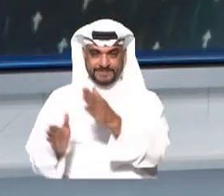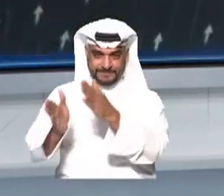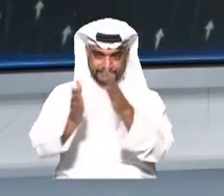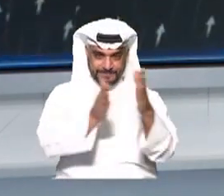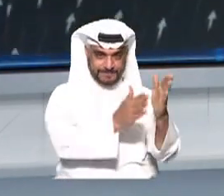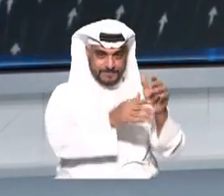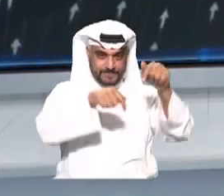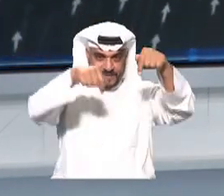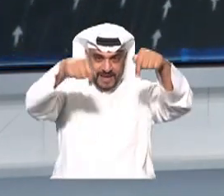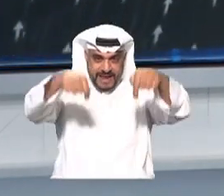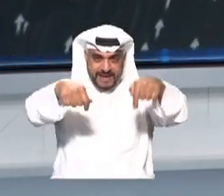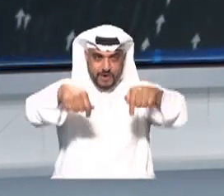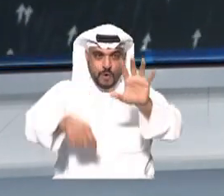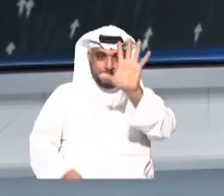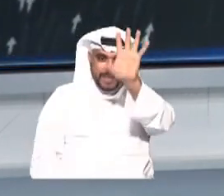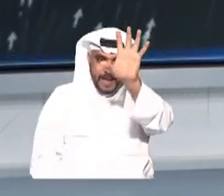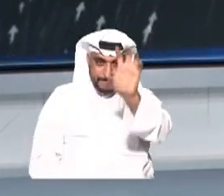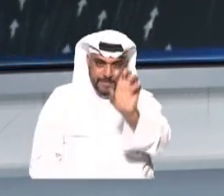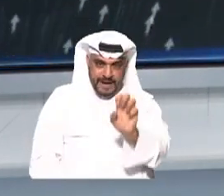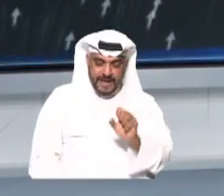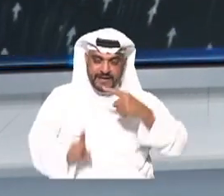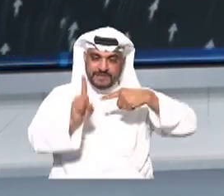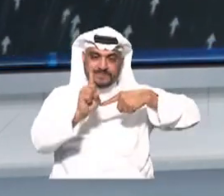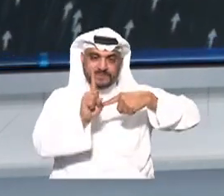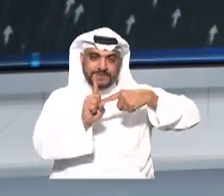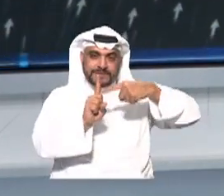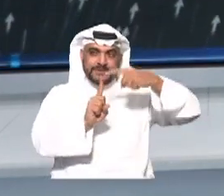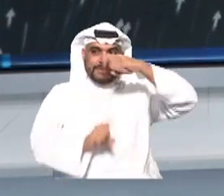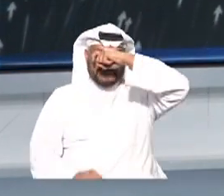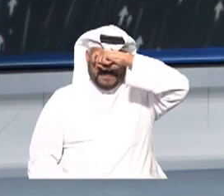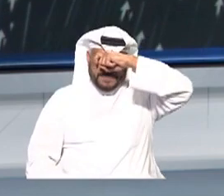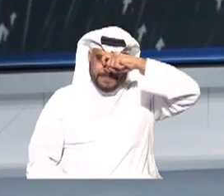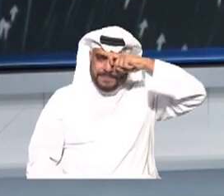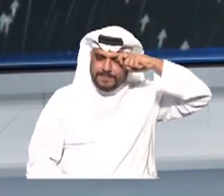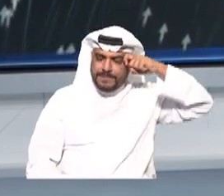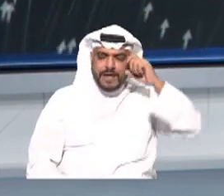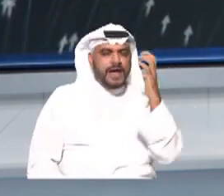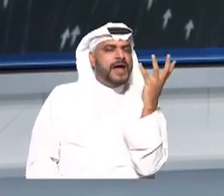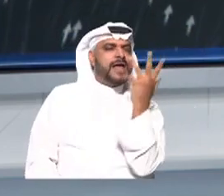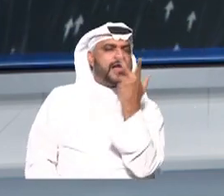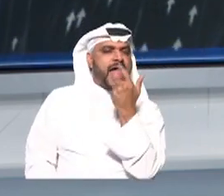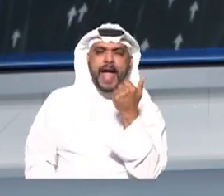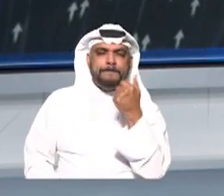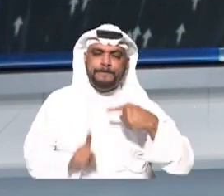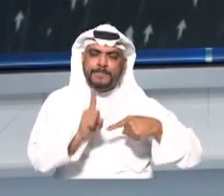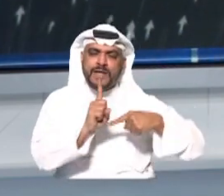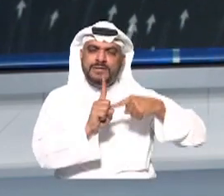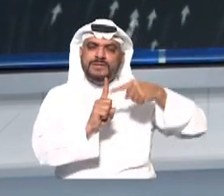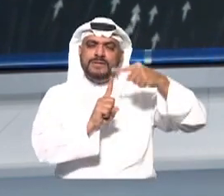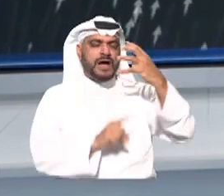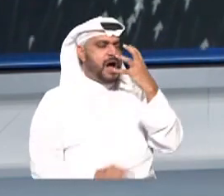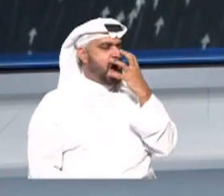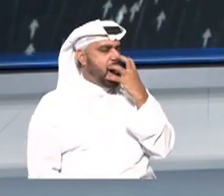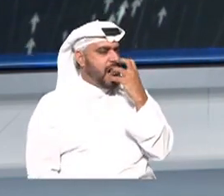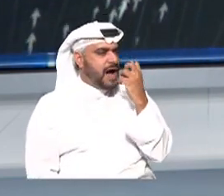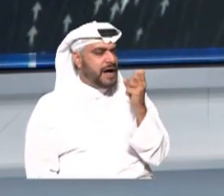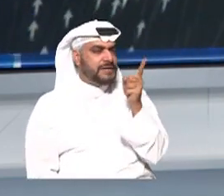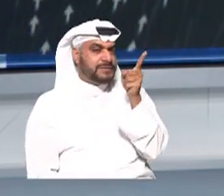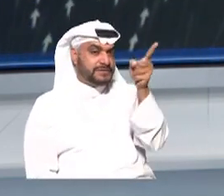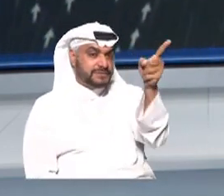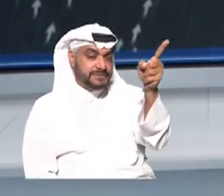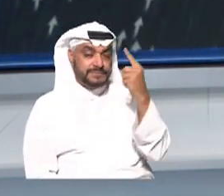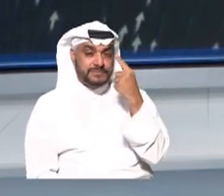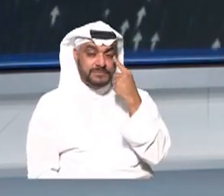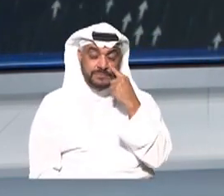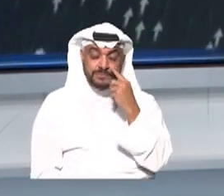المتوقعة في منتصف هذه الليلة أجواء حارة إلى مائلة للحرارة، ومتوقع تصل درجات الحرارة في معظم المناطق البرية وكذلك داخل البحر